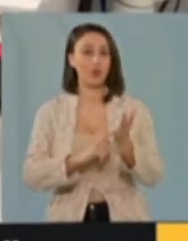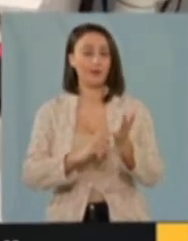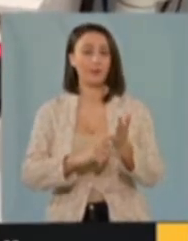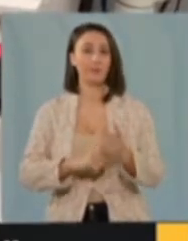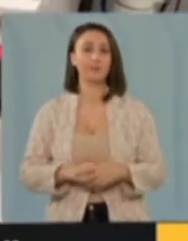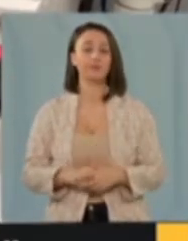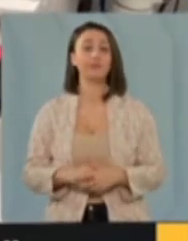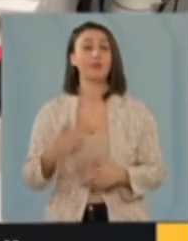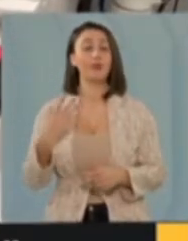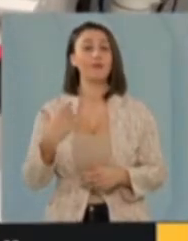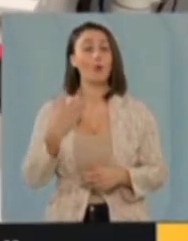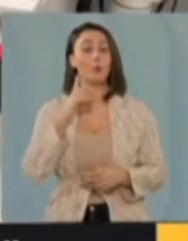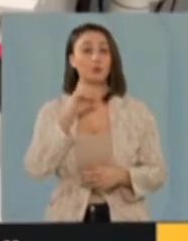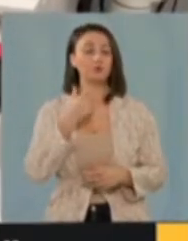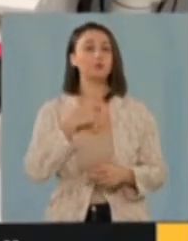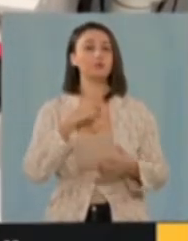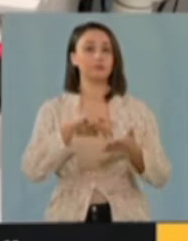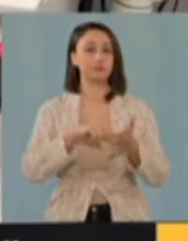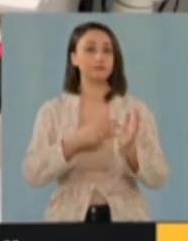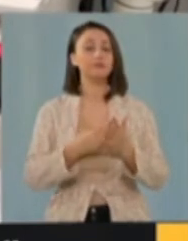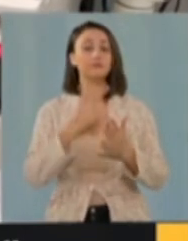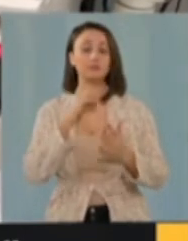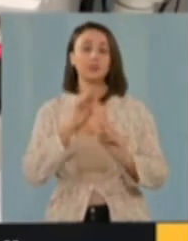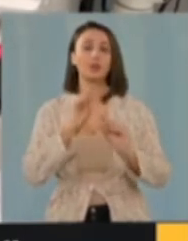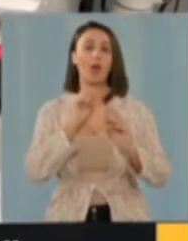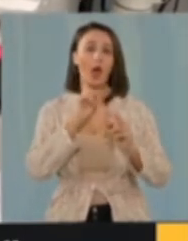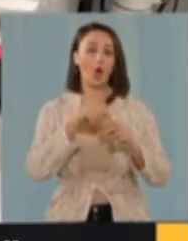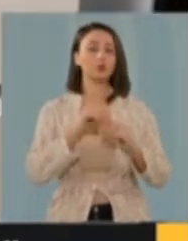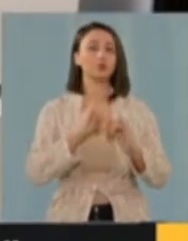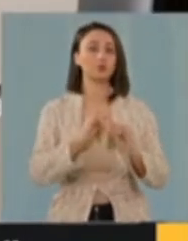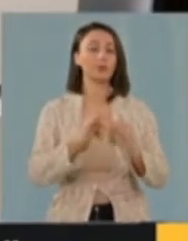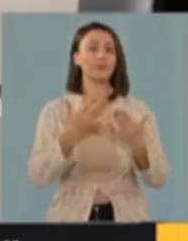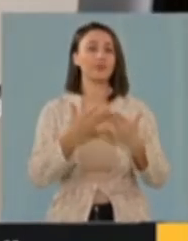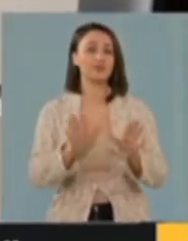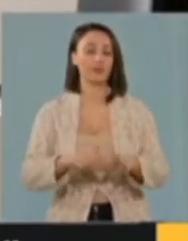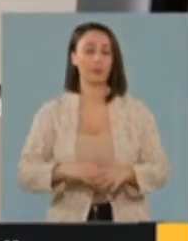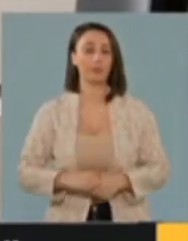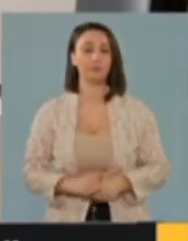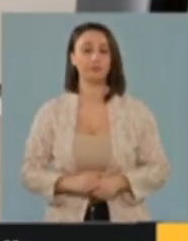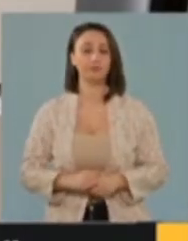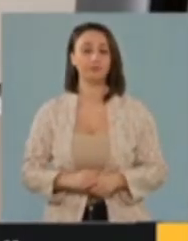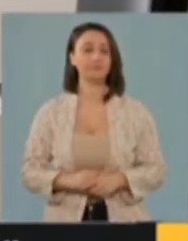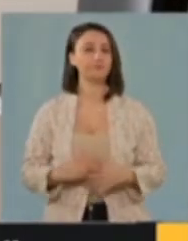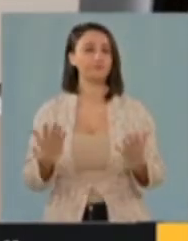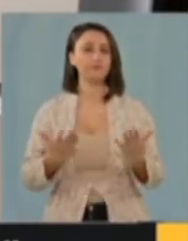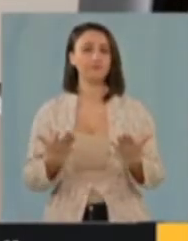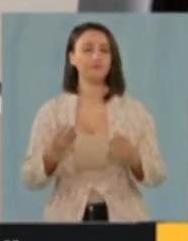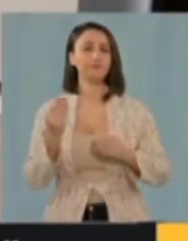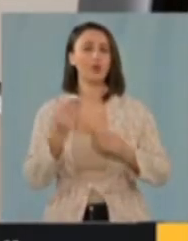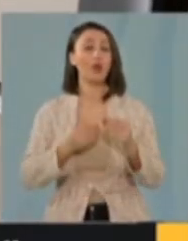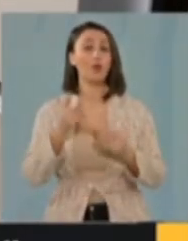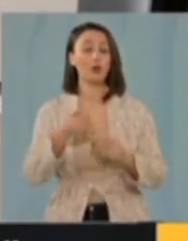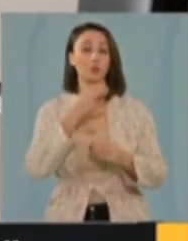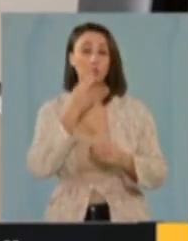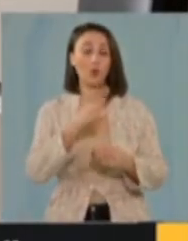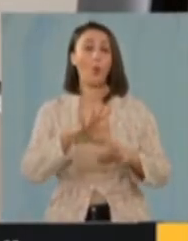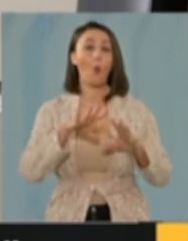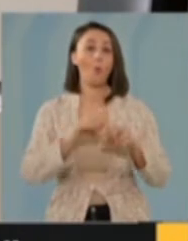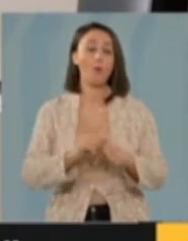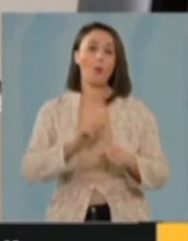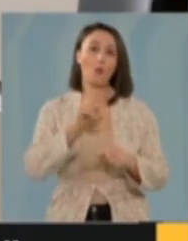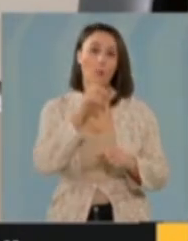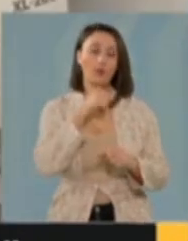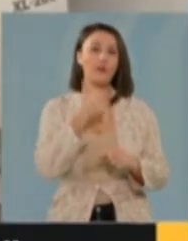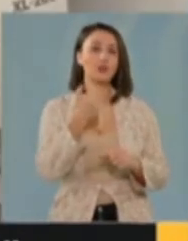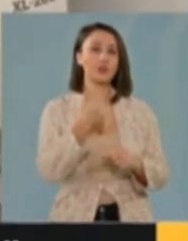solicitări, suntem pregătiți să-l deschidem în orice moment. Care este situația în acest moment? Spuneați că gradul de ocupare în spital este undeva